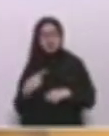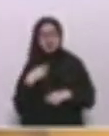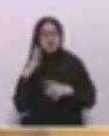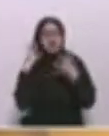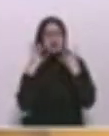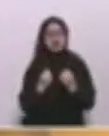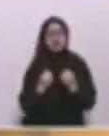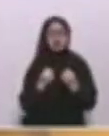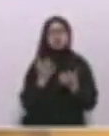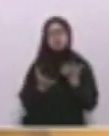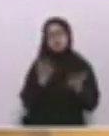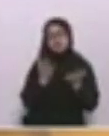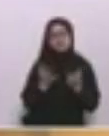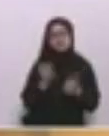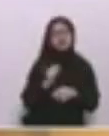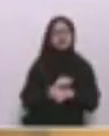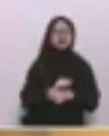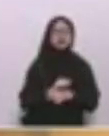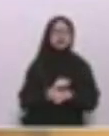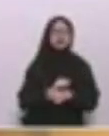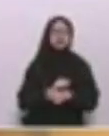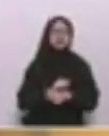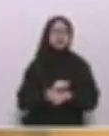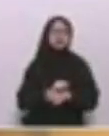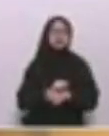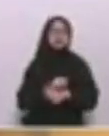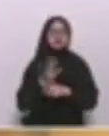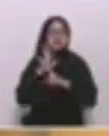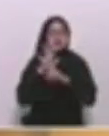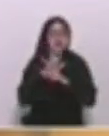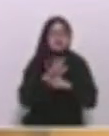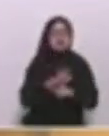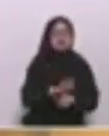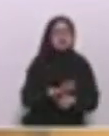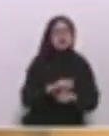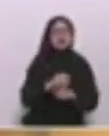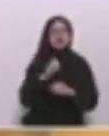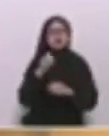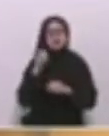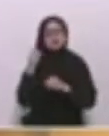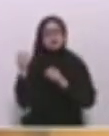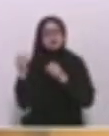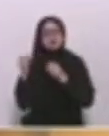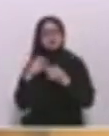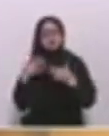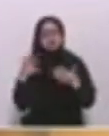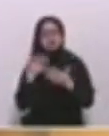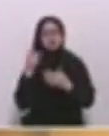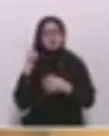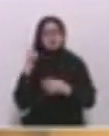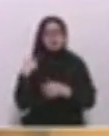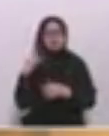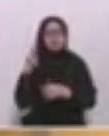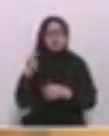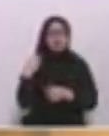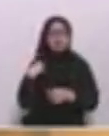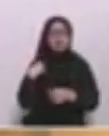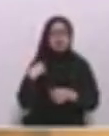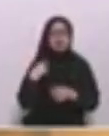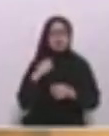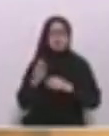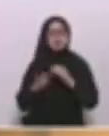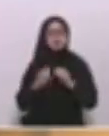Tentunya mungkin tidak hanya begitu ditindas ataupun diinfokan dalam sisi hukum tetapi ada penanganan-penan teknis jika kita